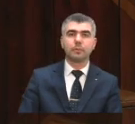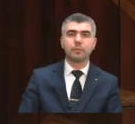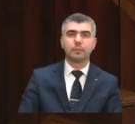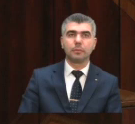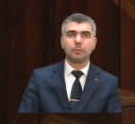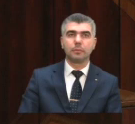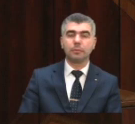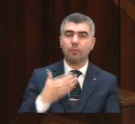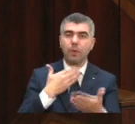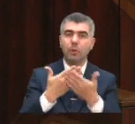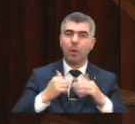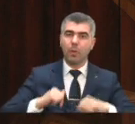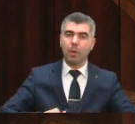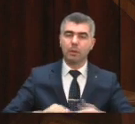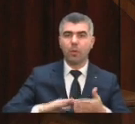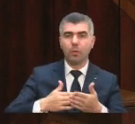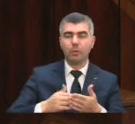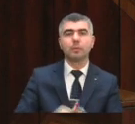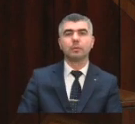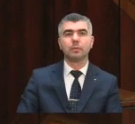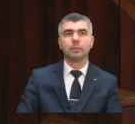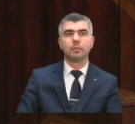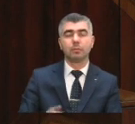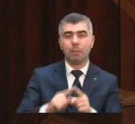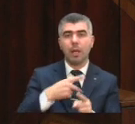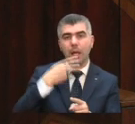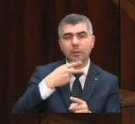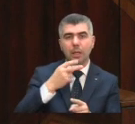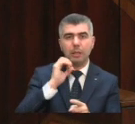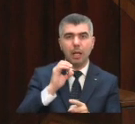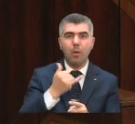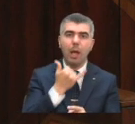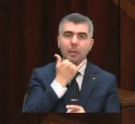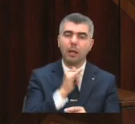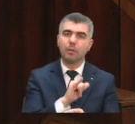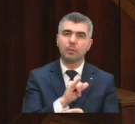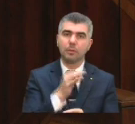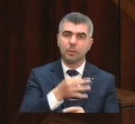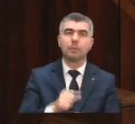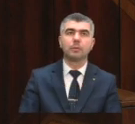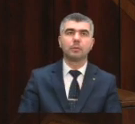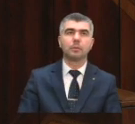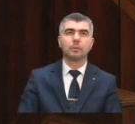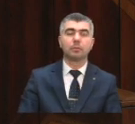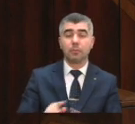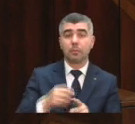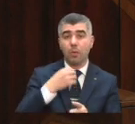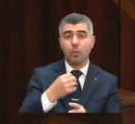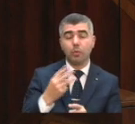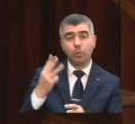الوزير المحترم بدا هذا الكلام كله غلط، ماشي الحقيقة هي هذه. أنا قلت لك السيد الوزير